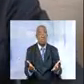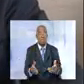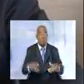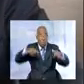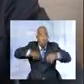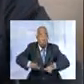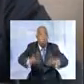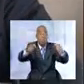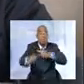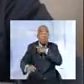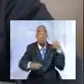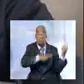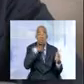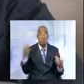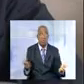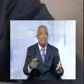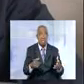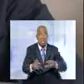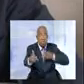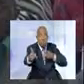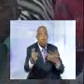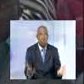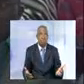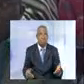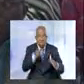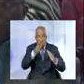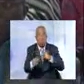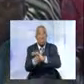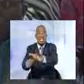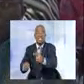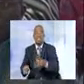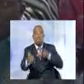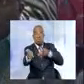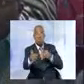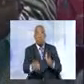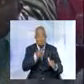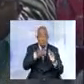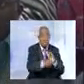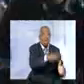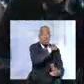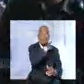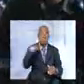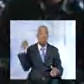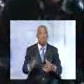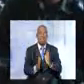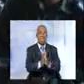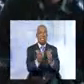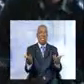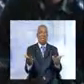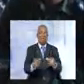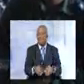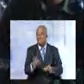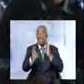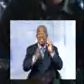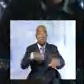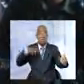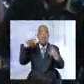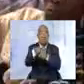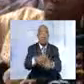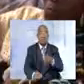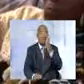C'est un acte d'emprisonnement qui peut aller au-delà de 20 ans de prison. À Toumoudi comme à Yamsoukro, le ministre demande une étroite